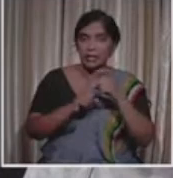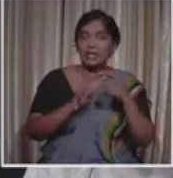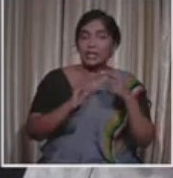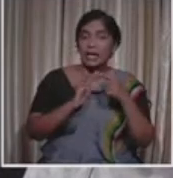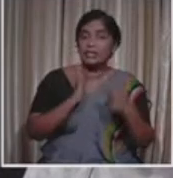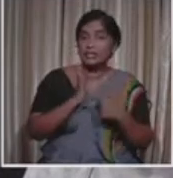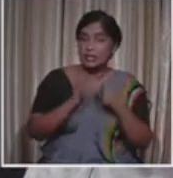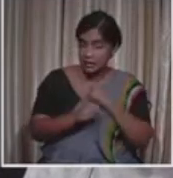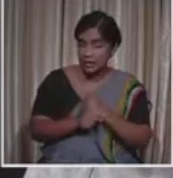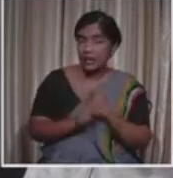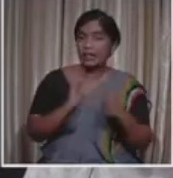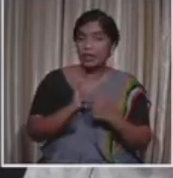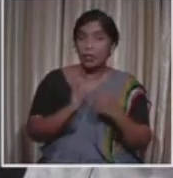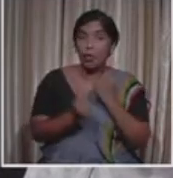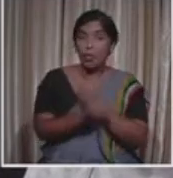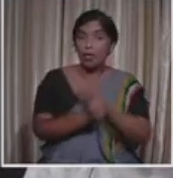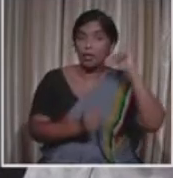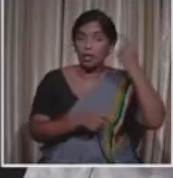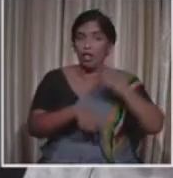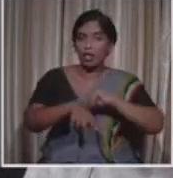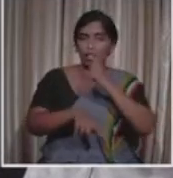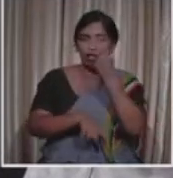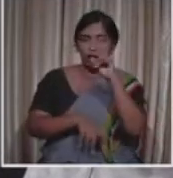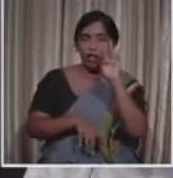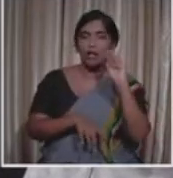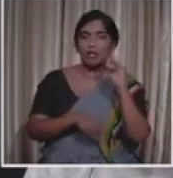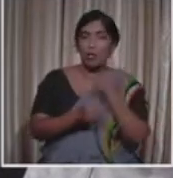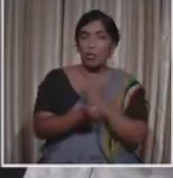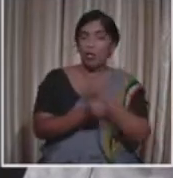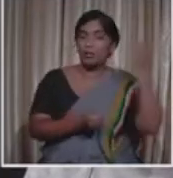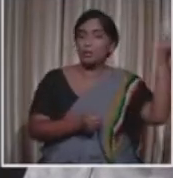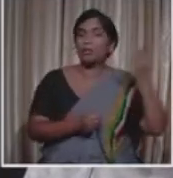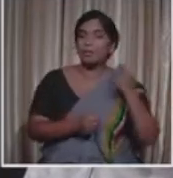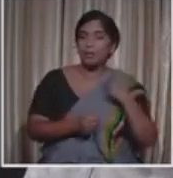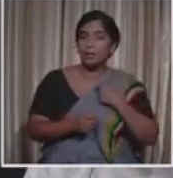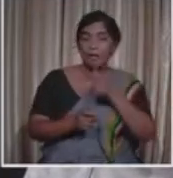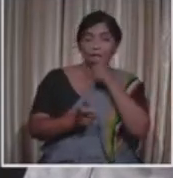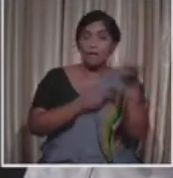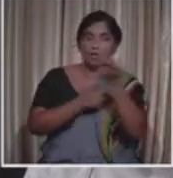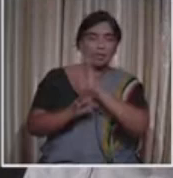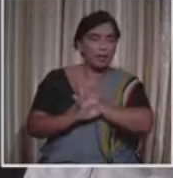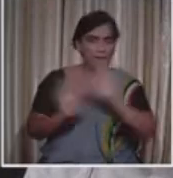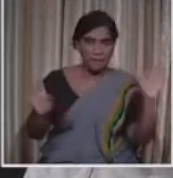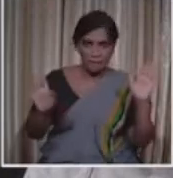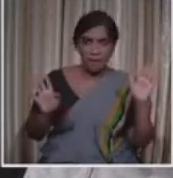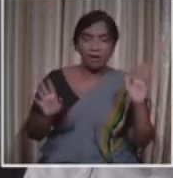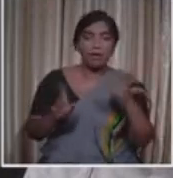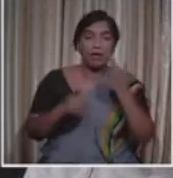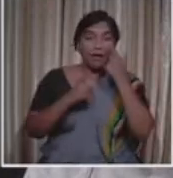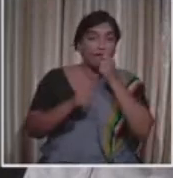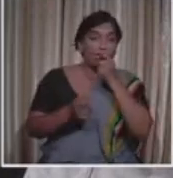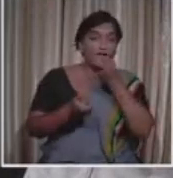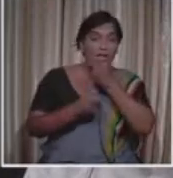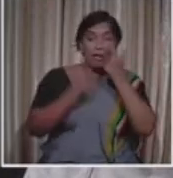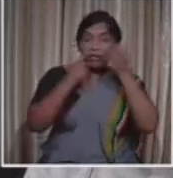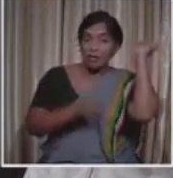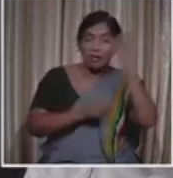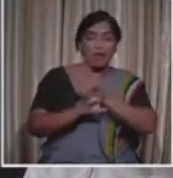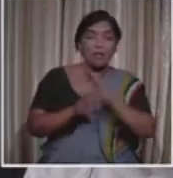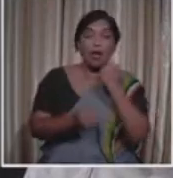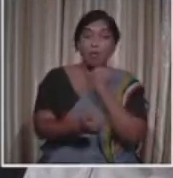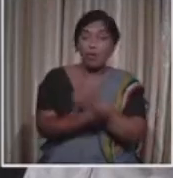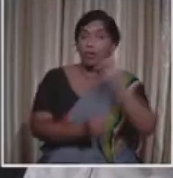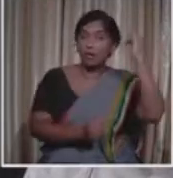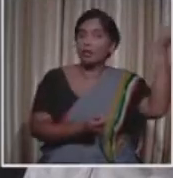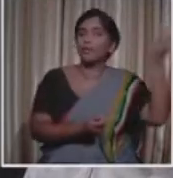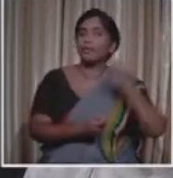කිව්වා සමහර පොලිස්පත්තුමක් වා 12:40ට පොලිස්පත්තුමා කිව්වා මේකට කඳුළු ගෑස් ගහන්න එපා මේකට ජල ප්‍රහාර එල්ල කරන්න එපා කියලා පොලිස්පත්තුමා